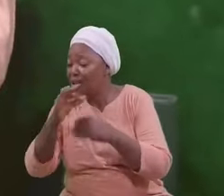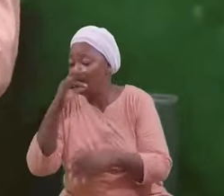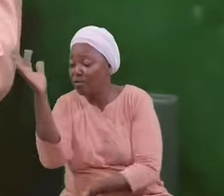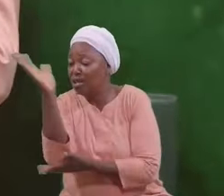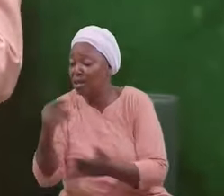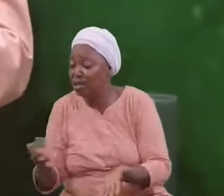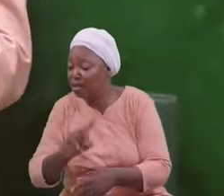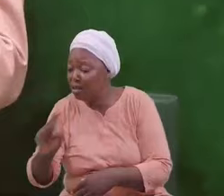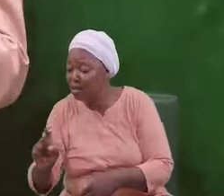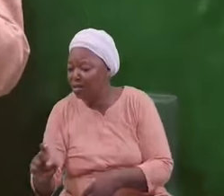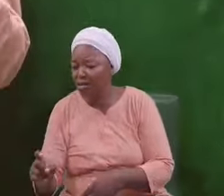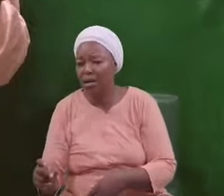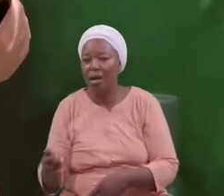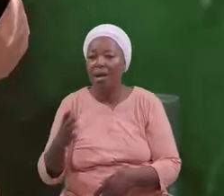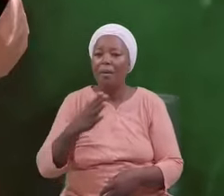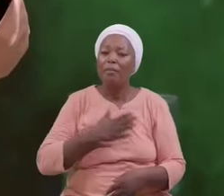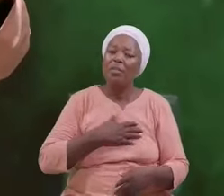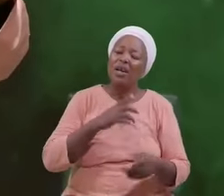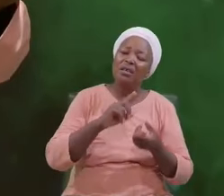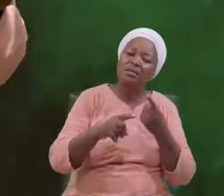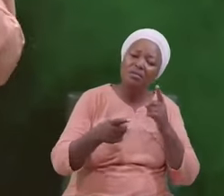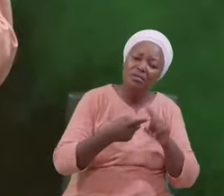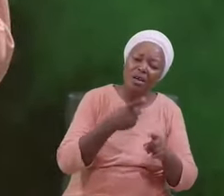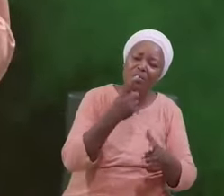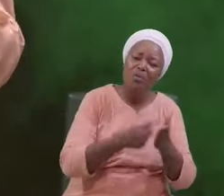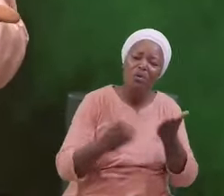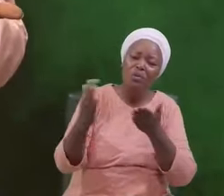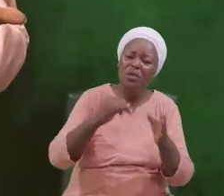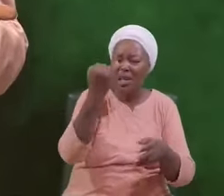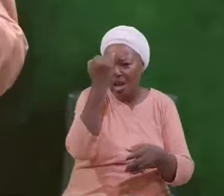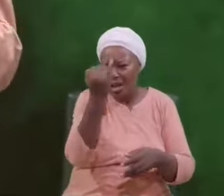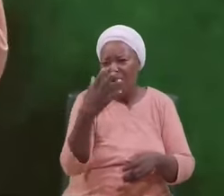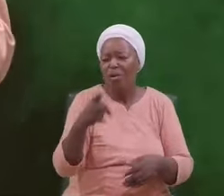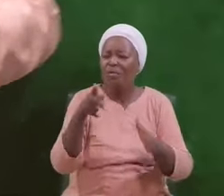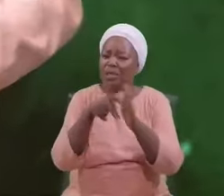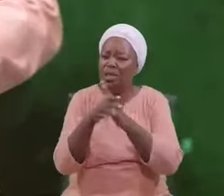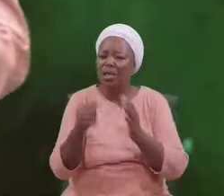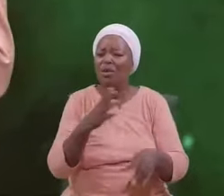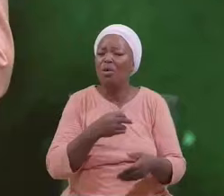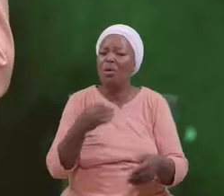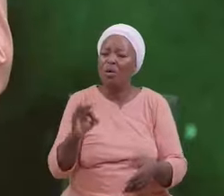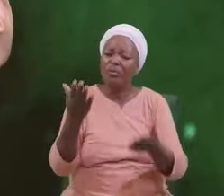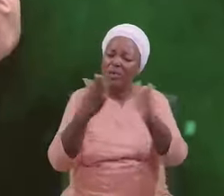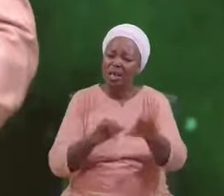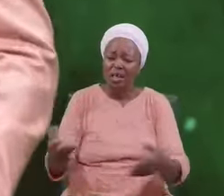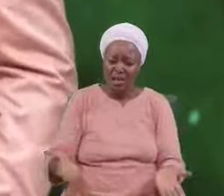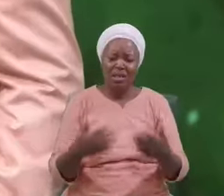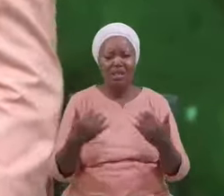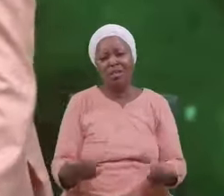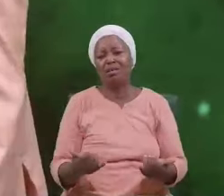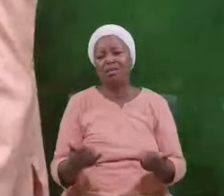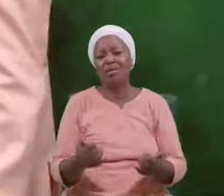ami, qu'est-ce qui a amené l'idée de mourir, de tuer?